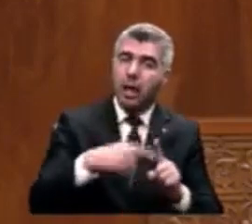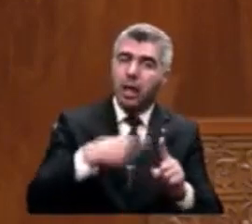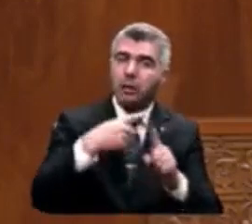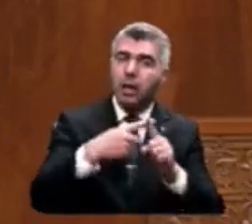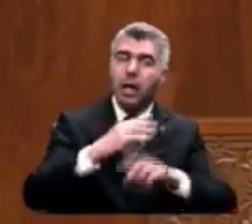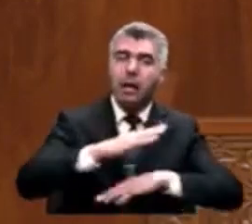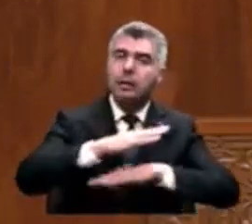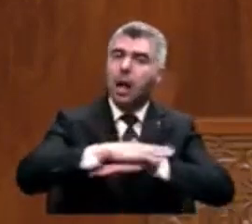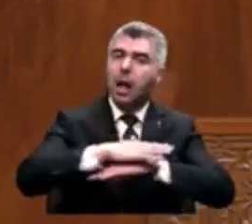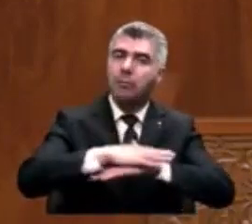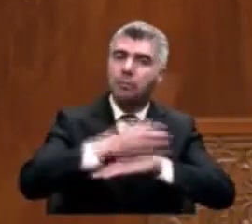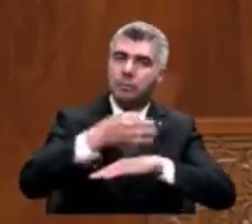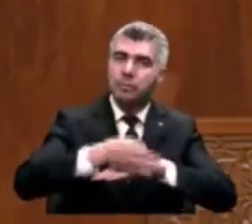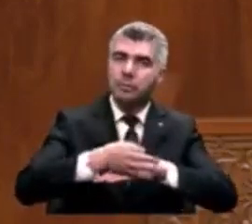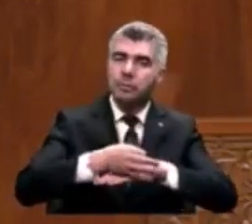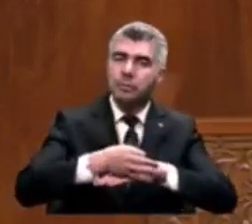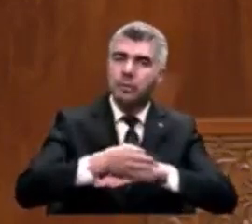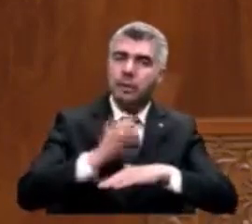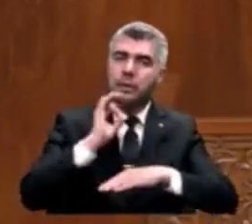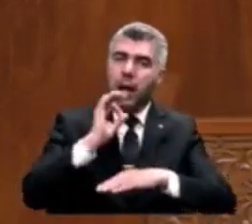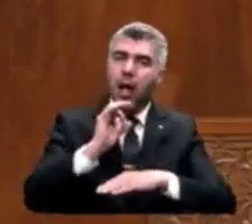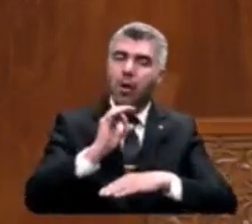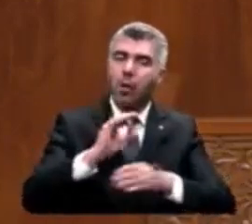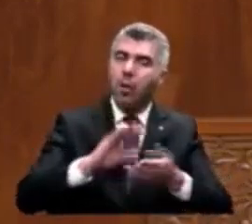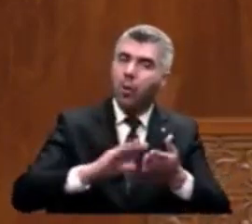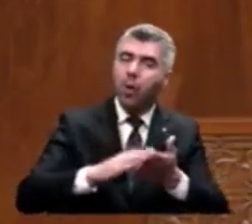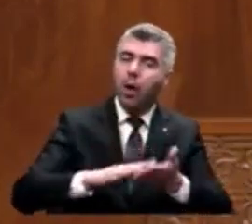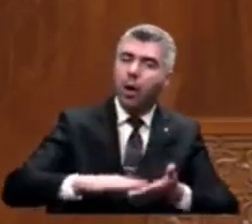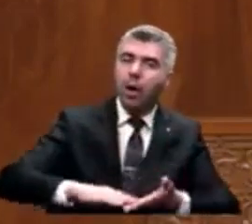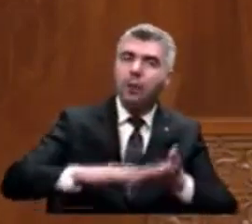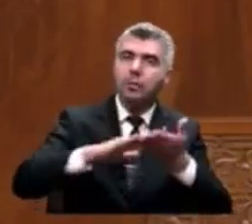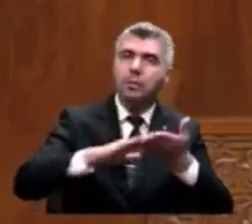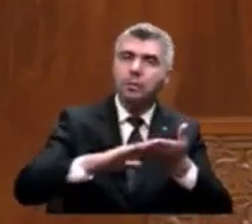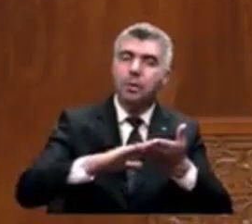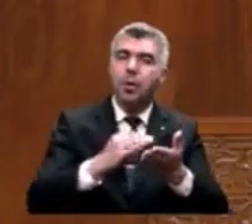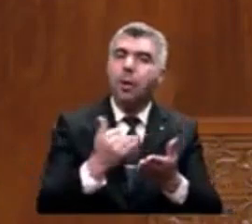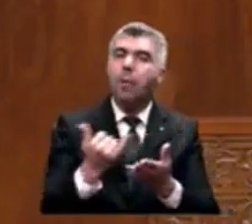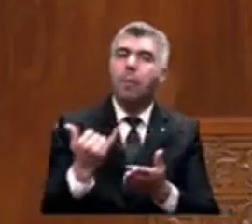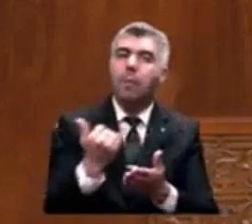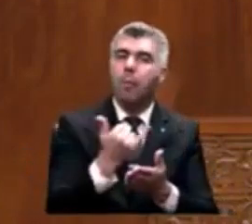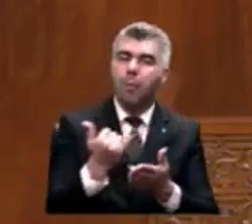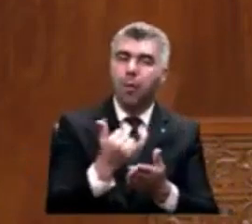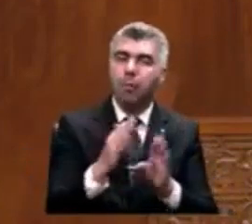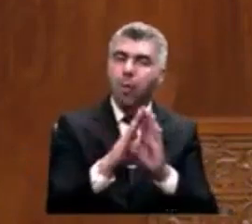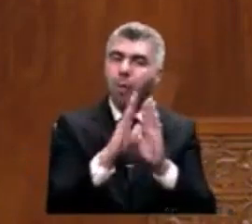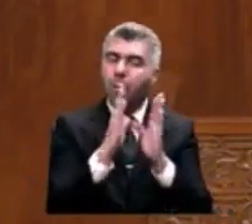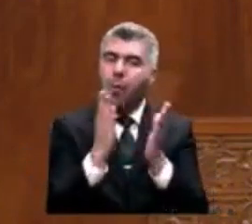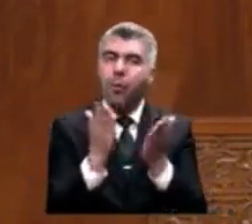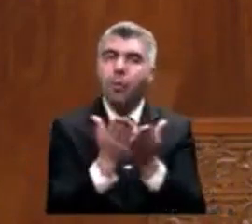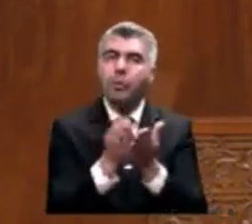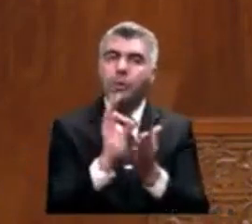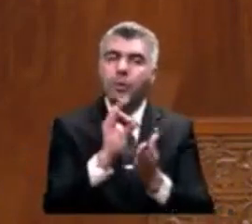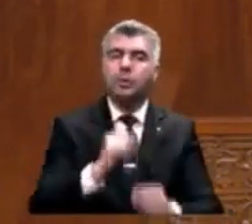احترام ونحافظوا على الكرامه ديال الاستاذ لانه هو الفاعل الاساسي في هذه المنظومه.